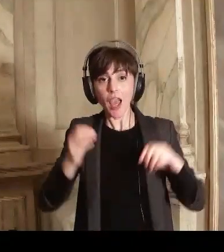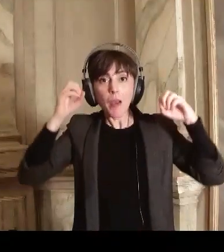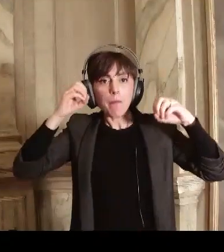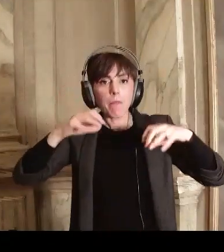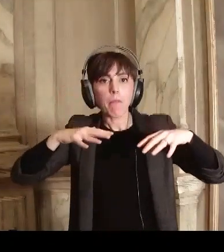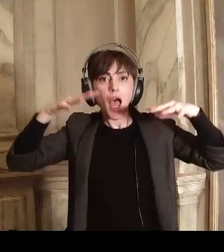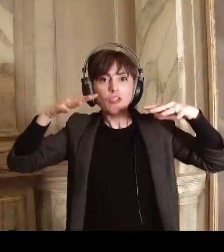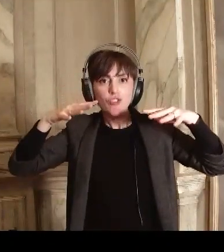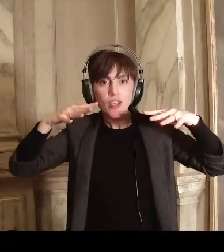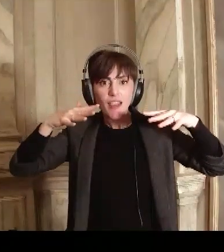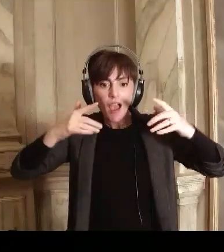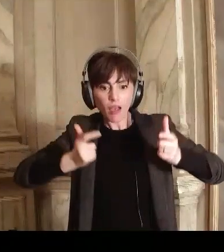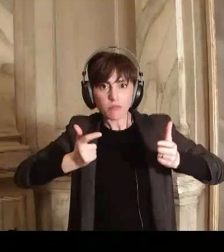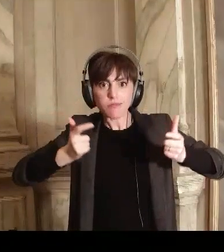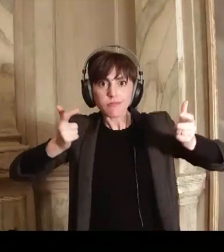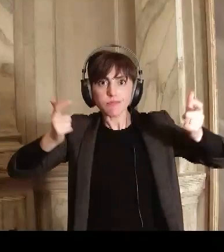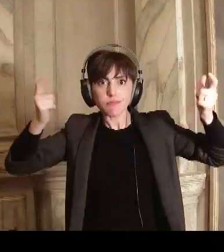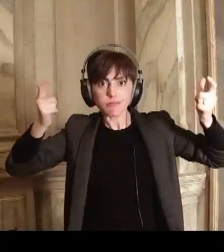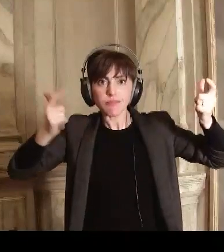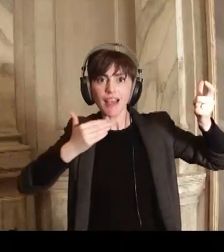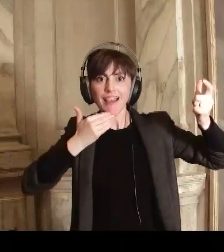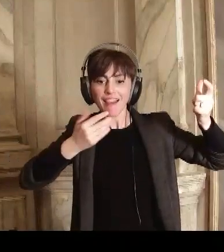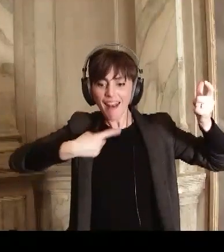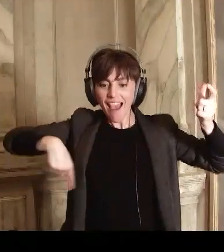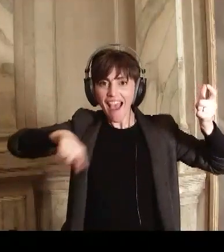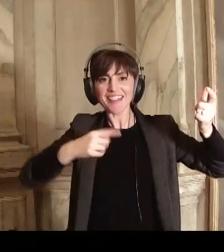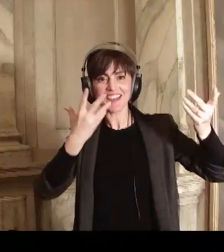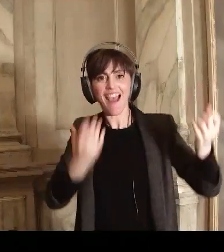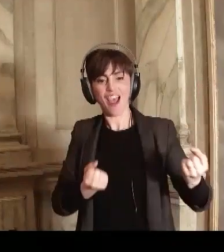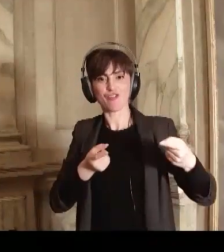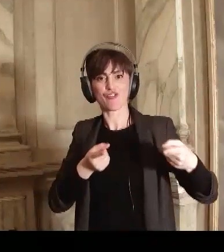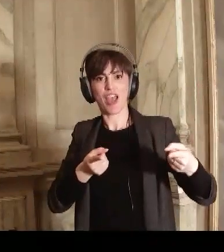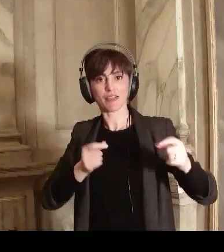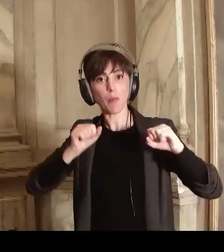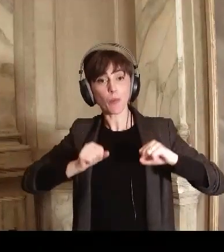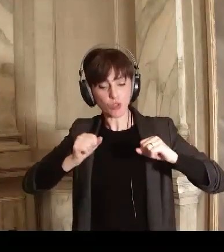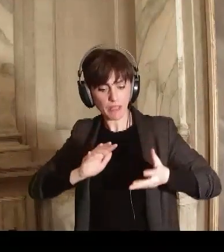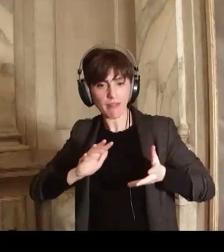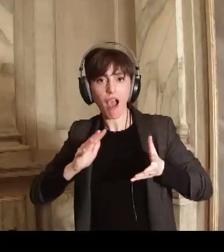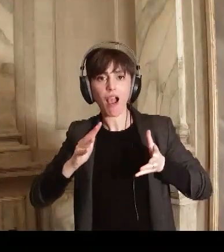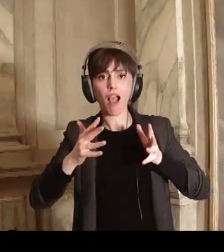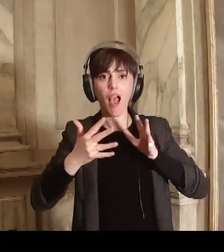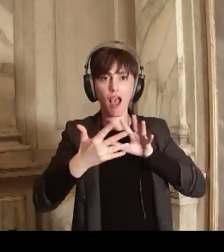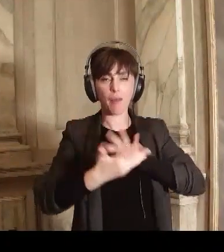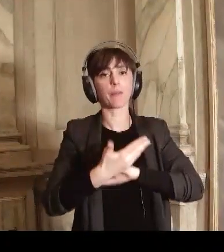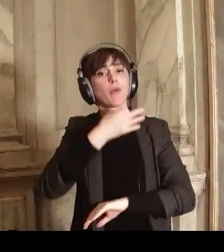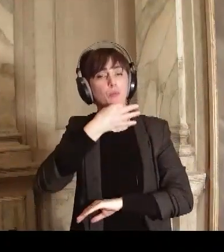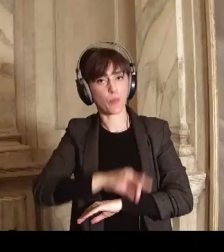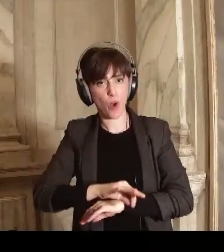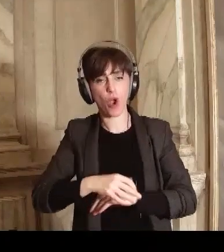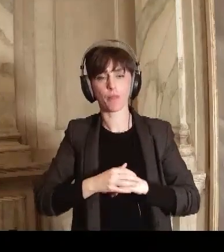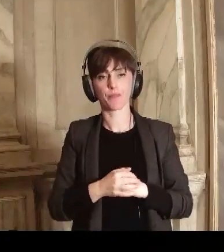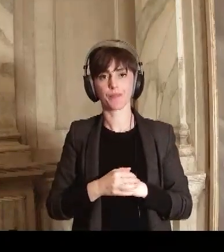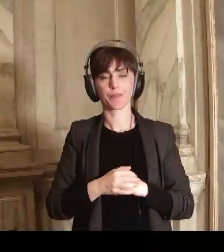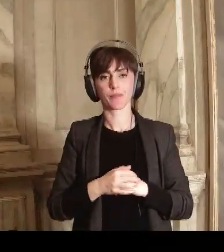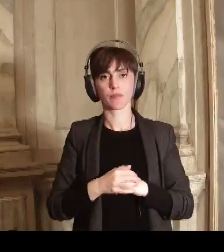permettiamo, se solo diamo voce alla possibilità di cambiare. Philip Roth asseriva: